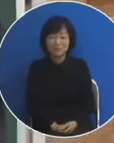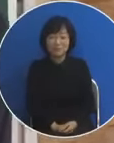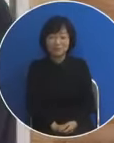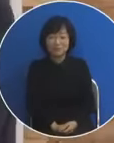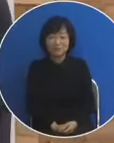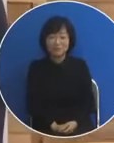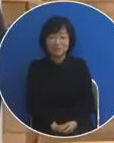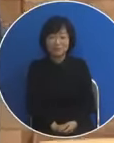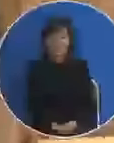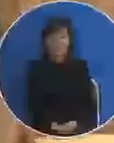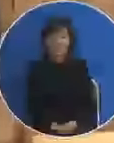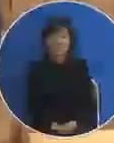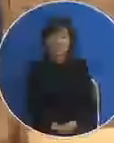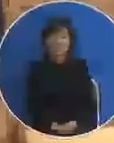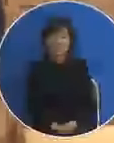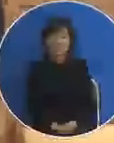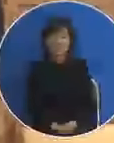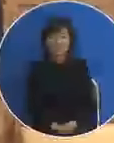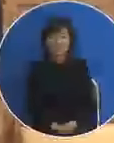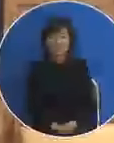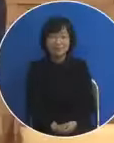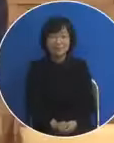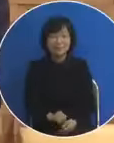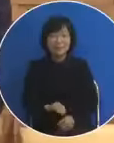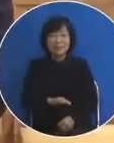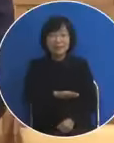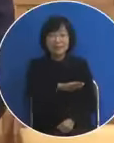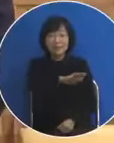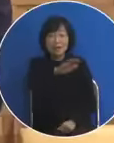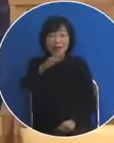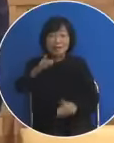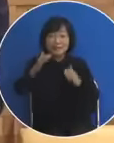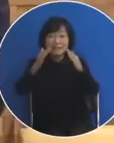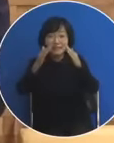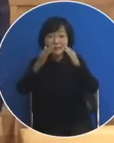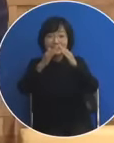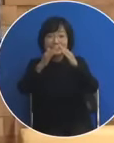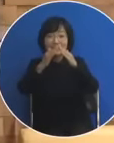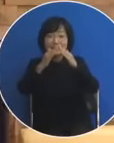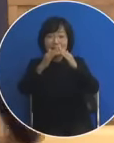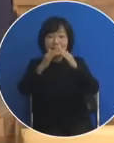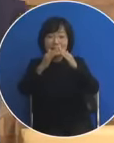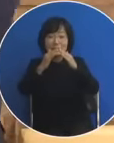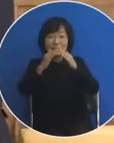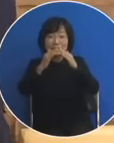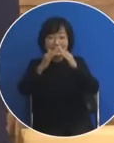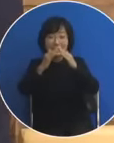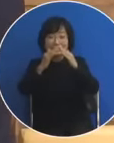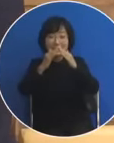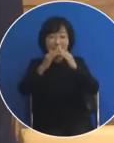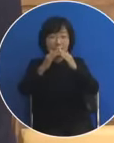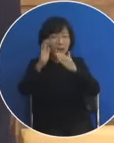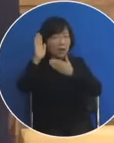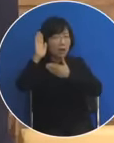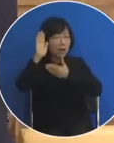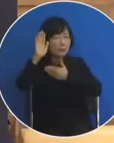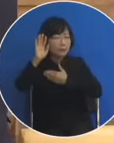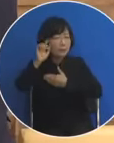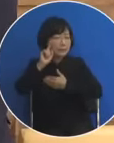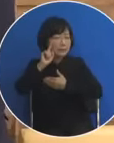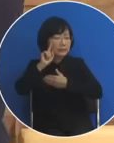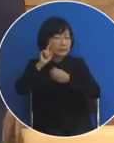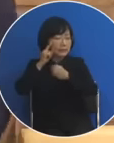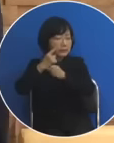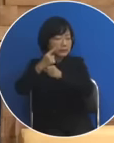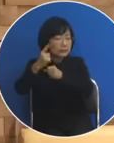infant children. 여러분 집을 10년 안에 함께 기도해서 미션 홈으로 만들어라. They pray together and make your